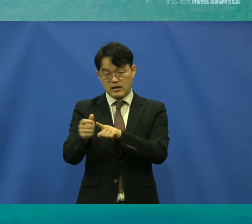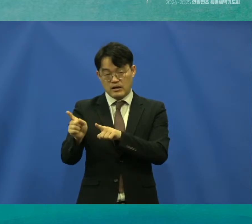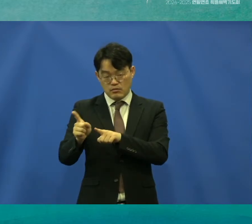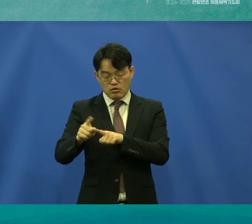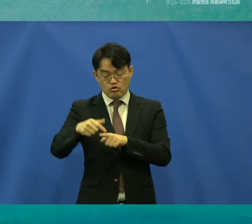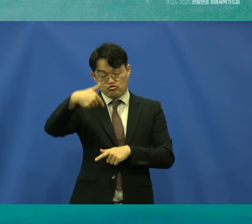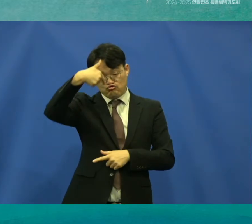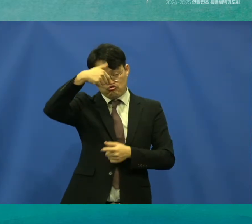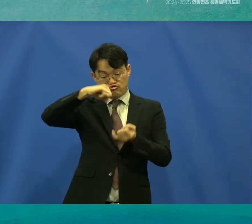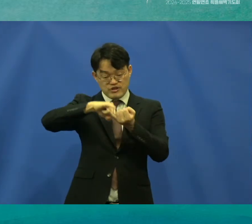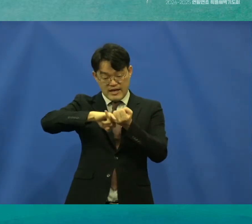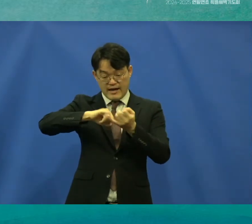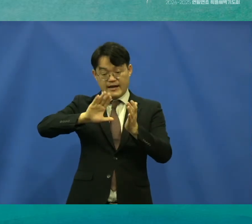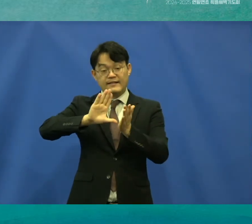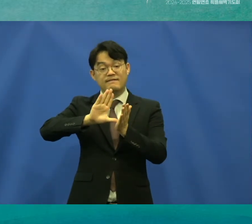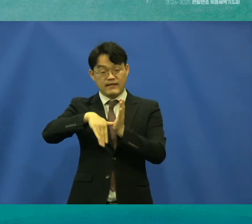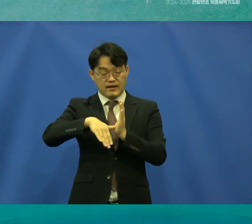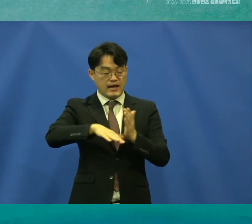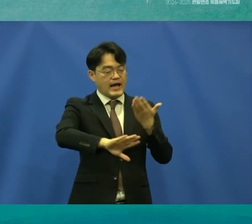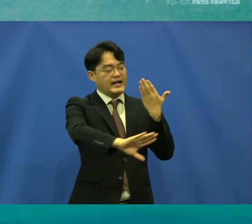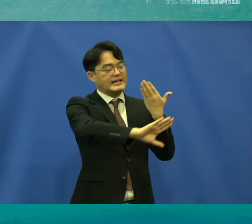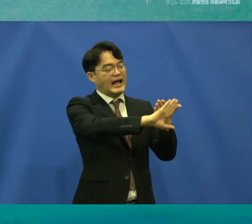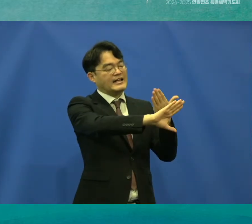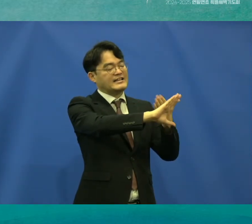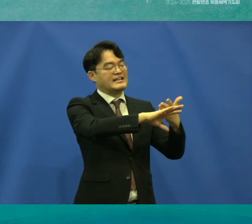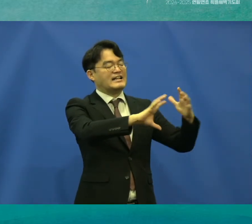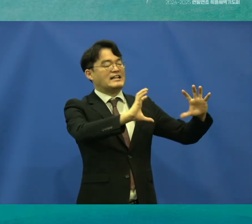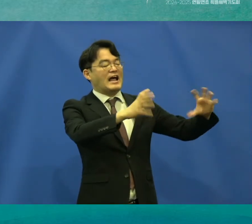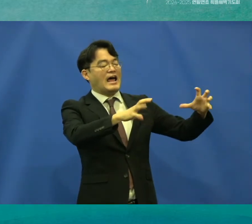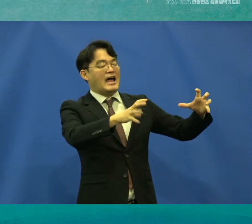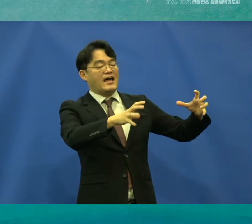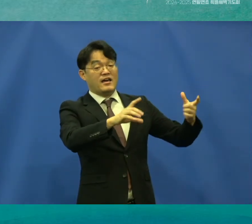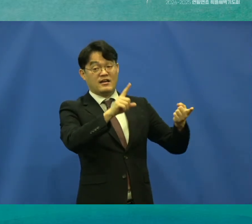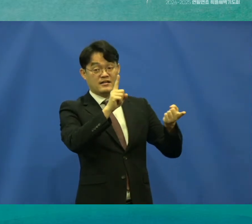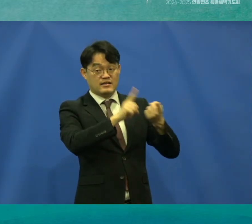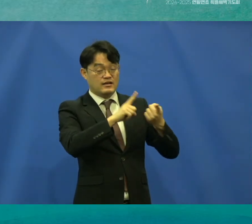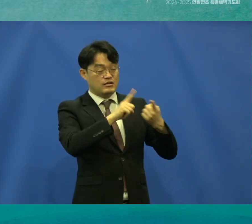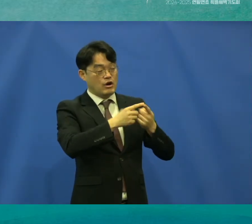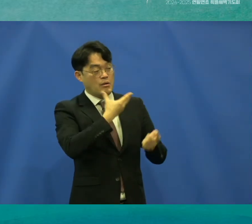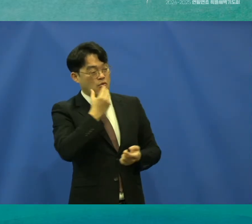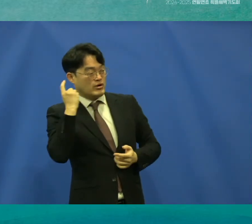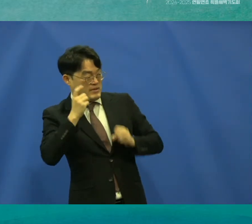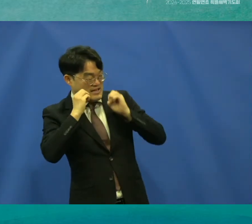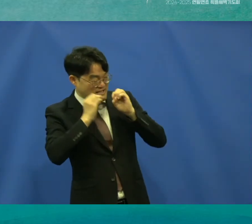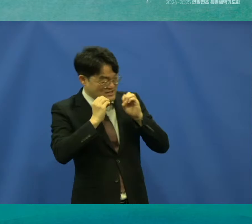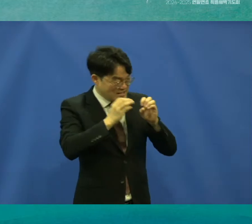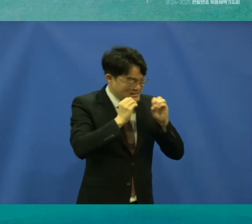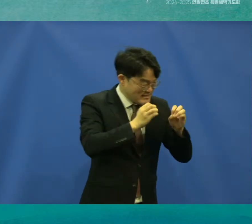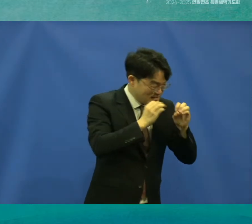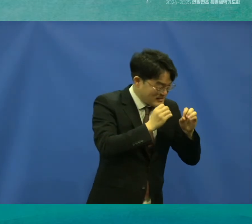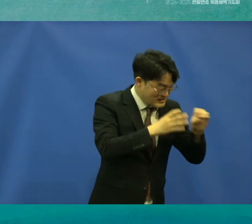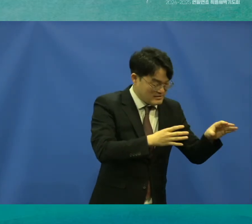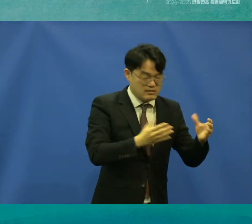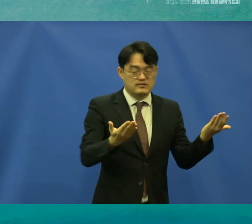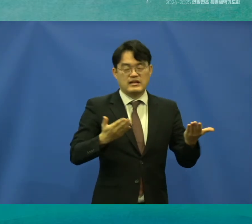전하는 사명을 받은 선지자입니다. 다 이스라엘을 향해서 외치는 선지자들이었어요.